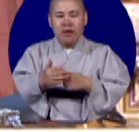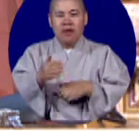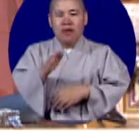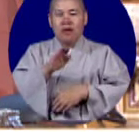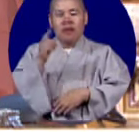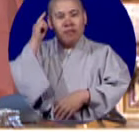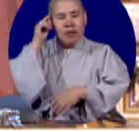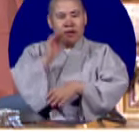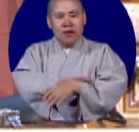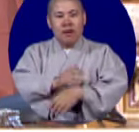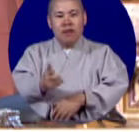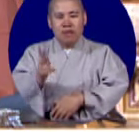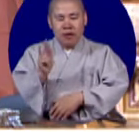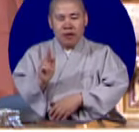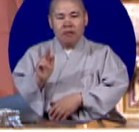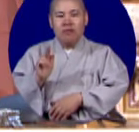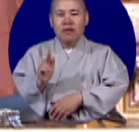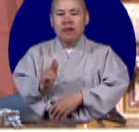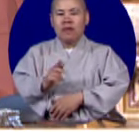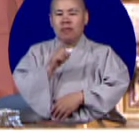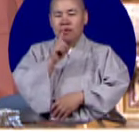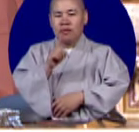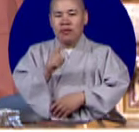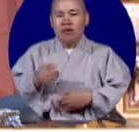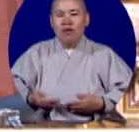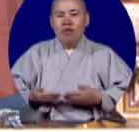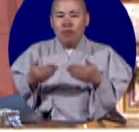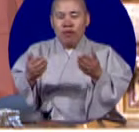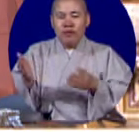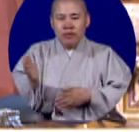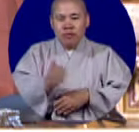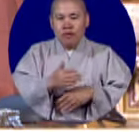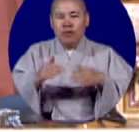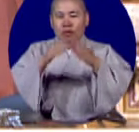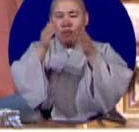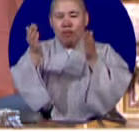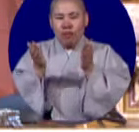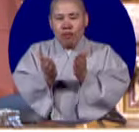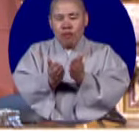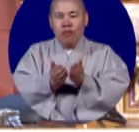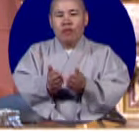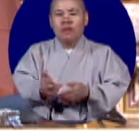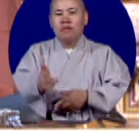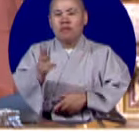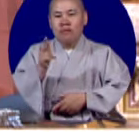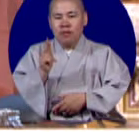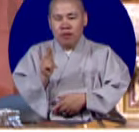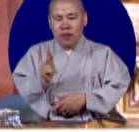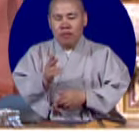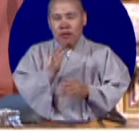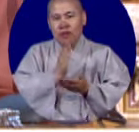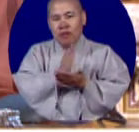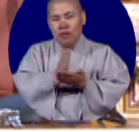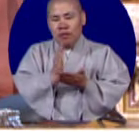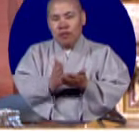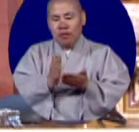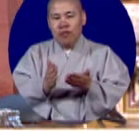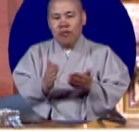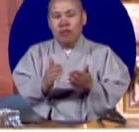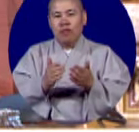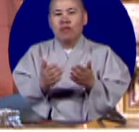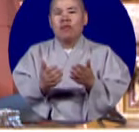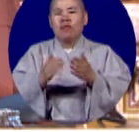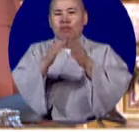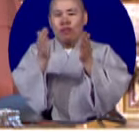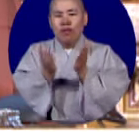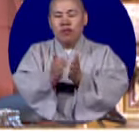그 반야바라밀 내에는 보시바라밀서부터 온갖 바라밀이 다 있단 말이죠. 그런데 부처님은 반야바라밀이라고 안